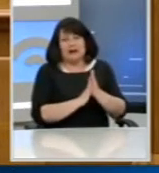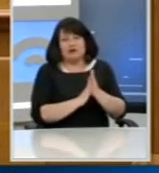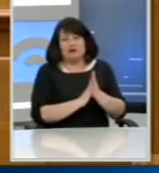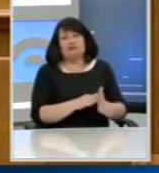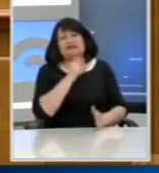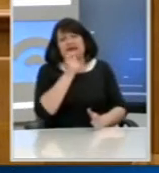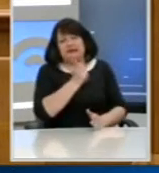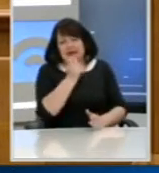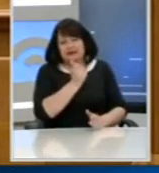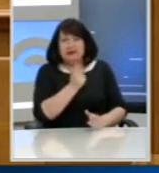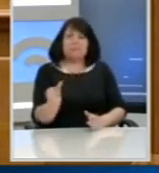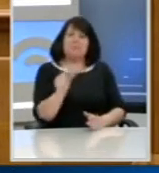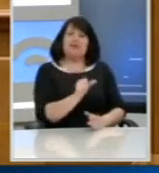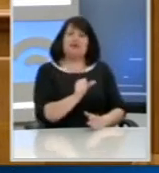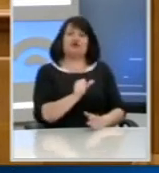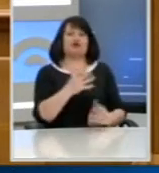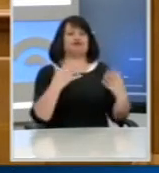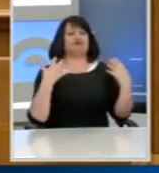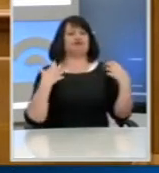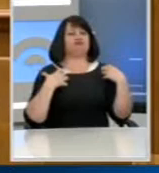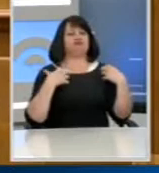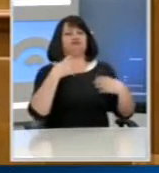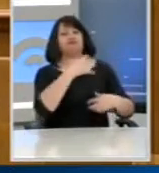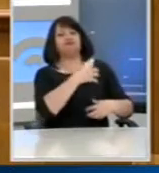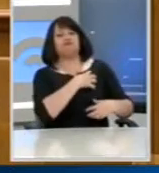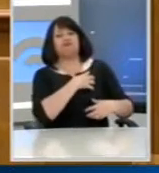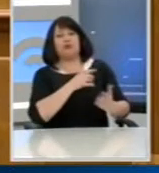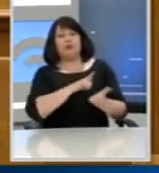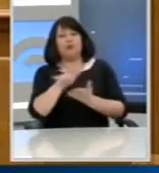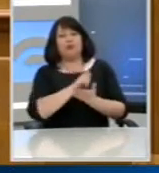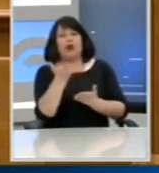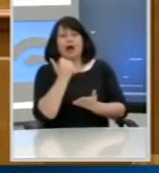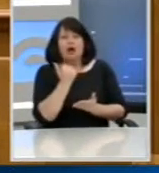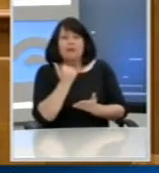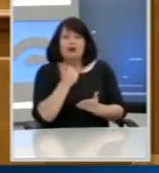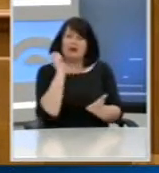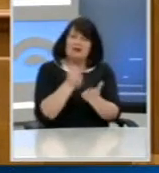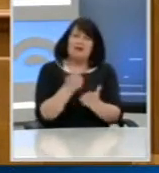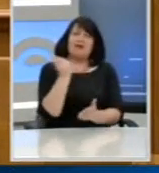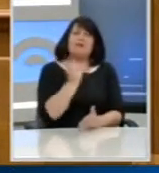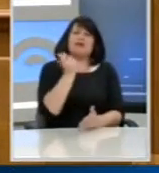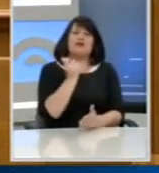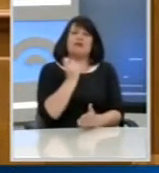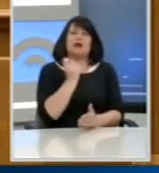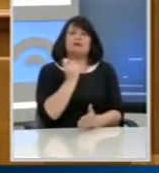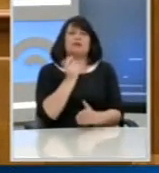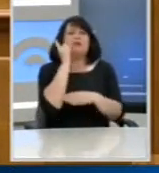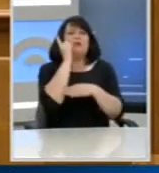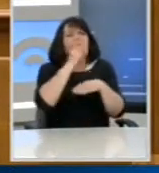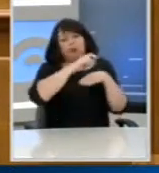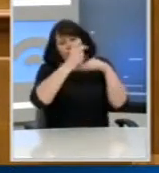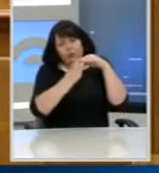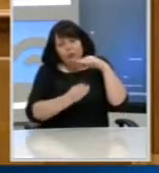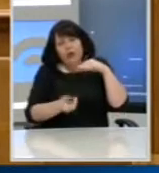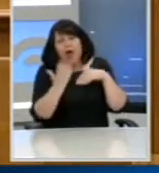ρουσφετολογικά και χωρίς να πετάν να τους δίνουμε πτυτικό επίδομα. Χωρίς να καταδύονται να τους δίνουμε καταδυτικό επίδομα.